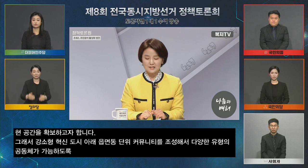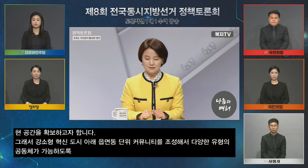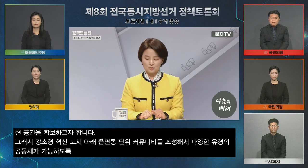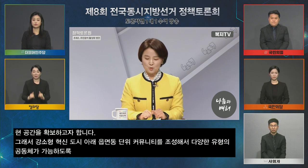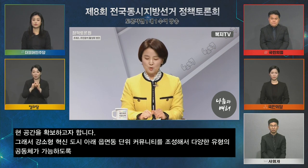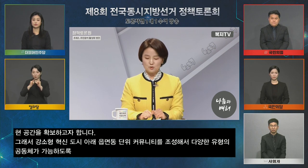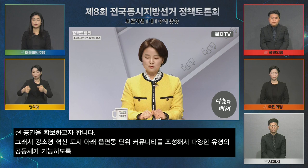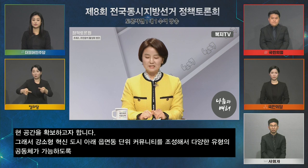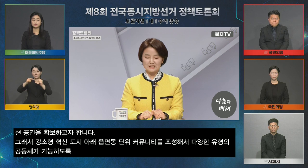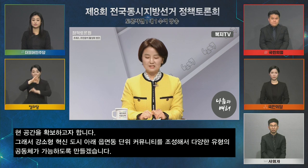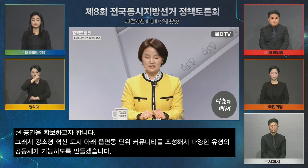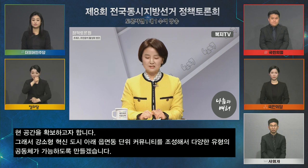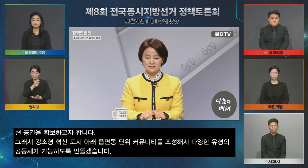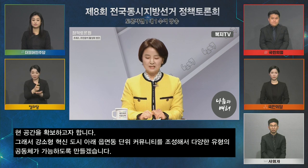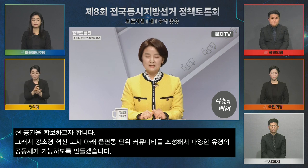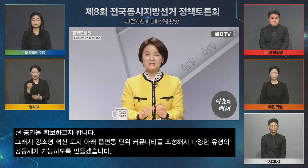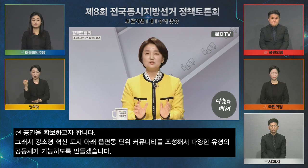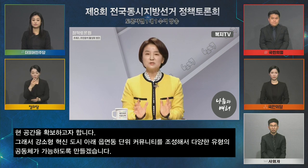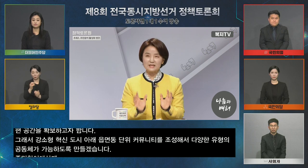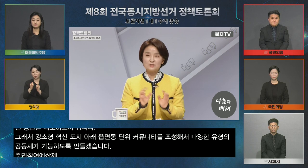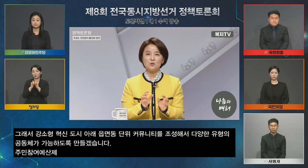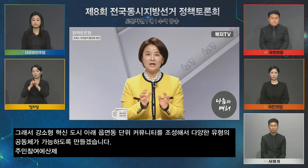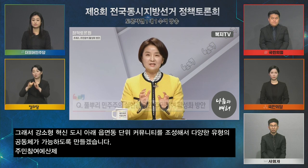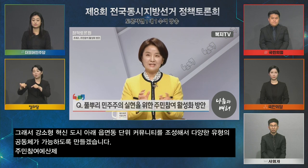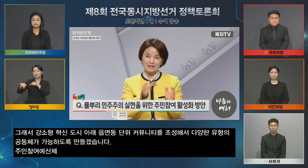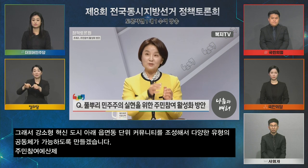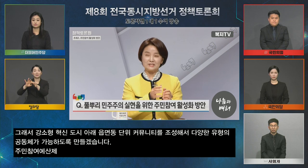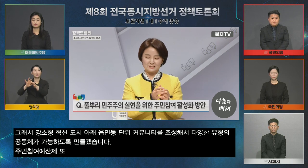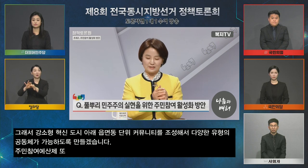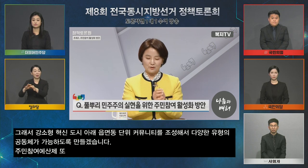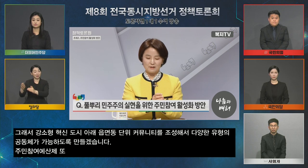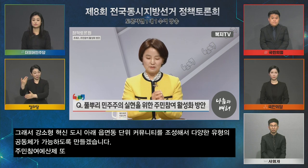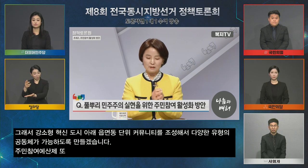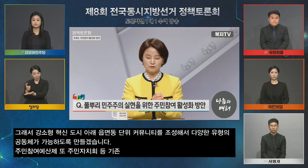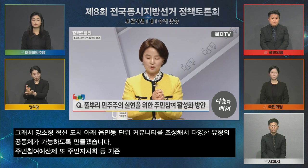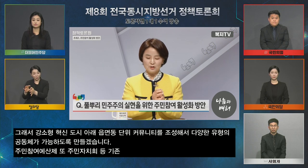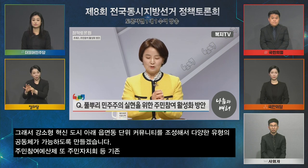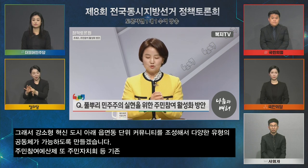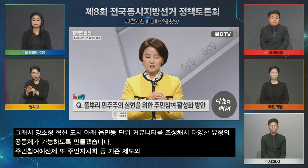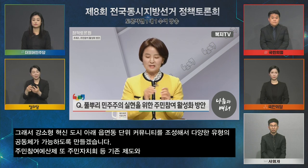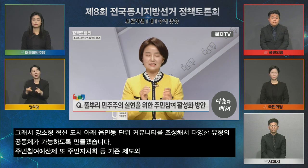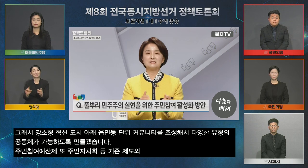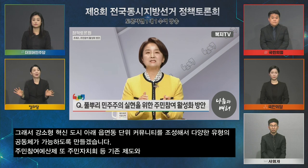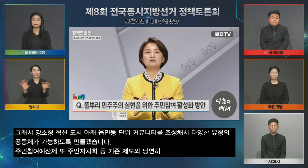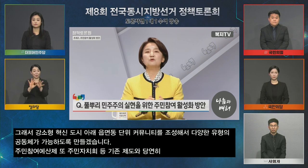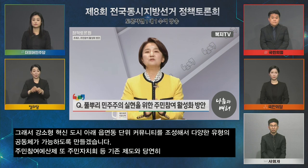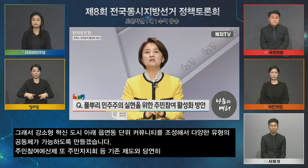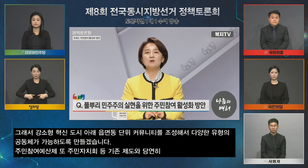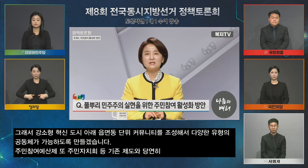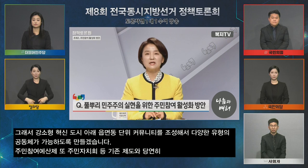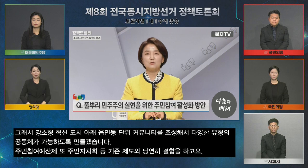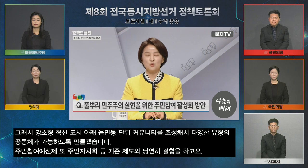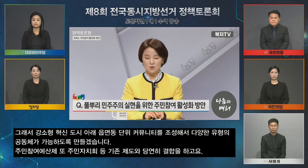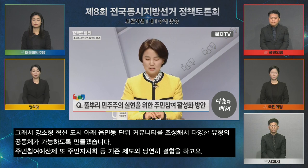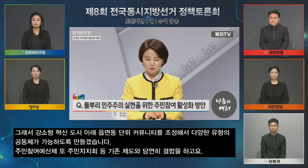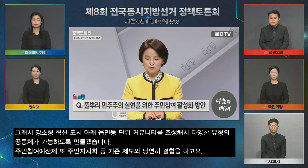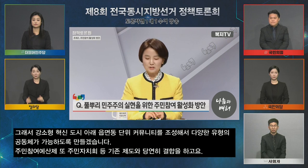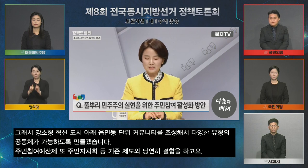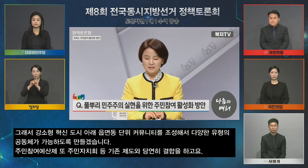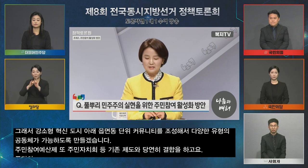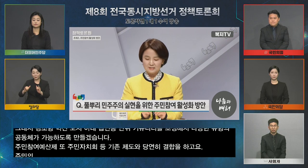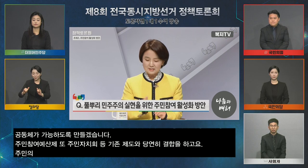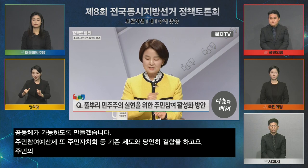예산제 또 주민자치회 등 기존 제도와 당연히 결합을 하고요. 주민의 자치권을 확대하고